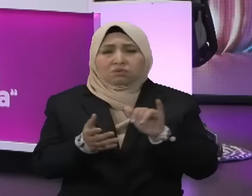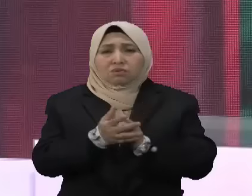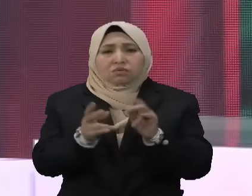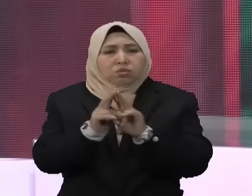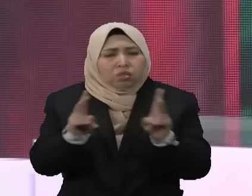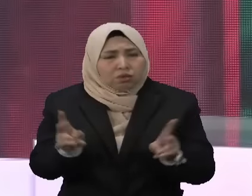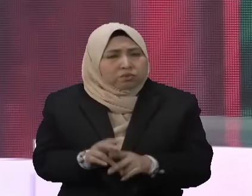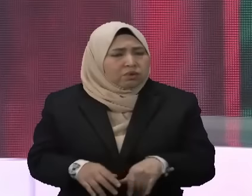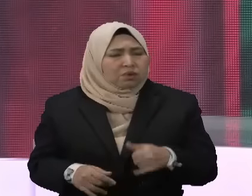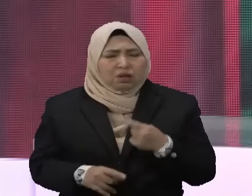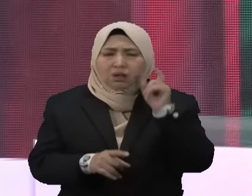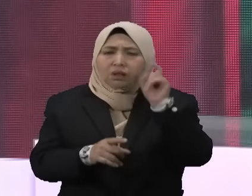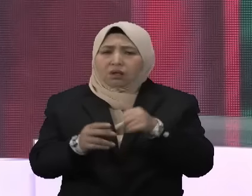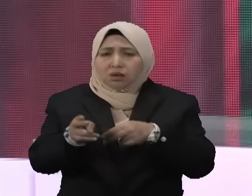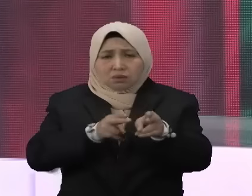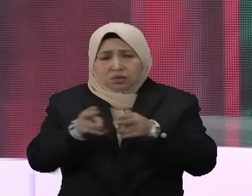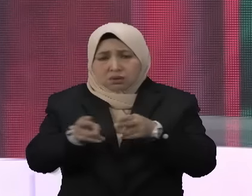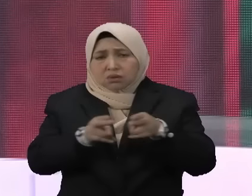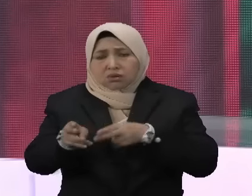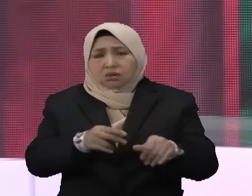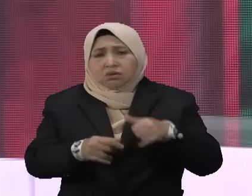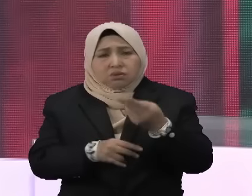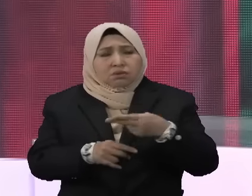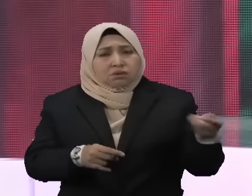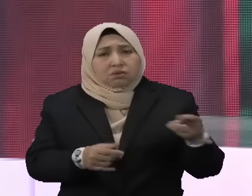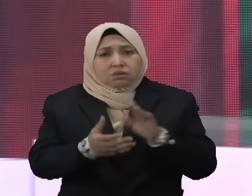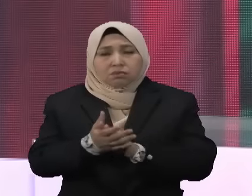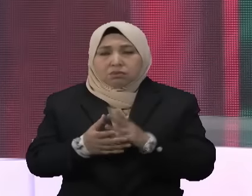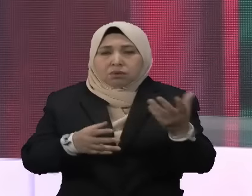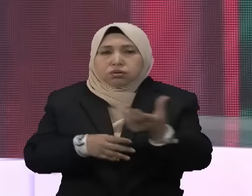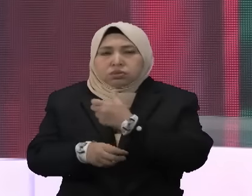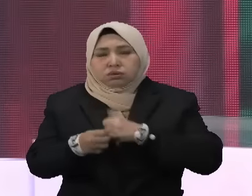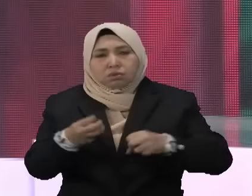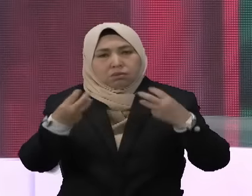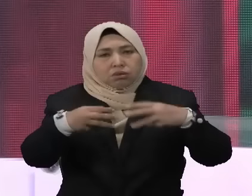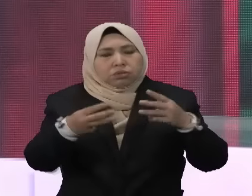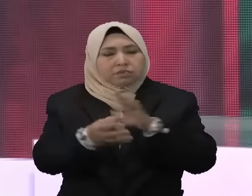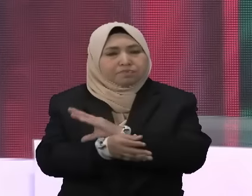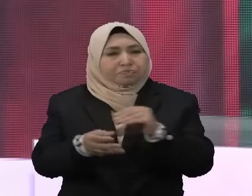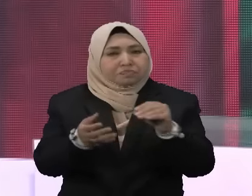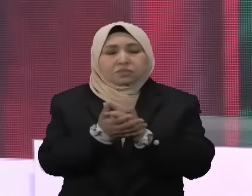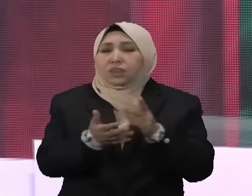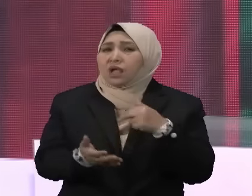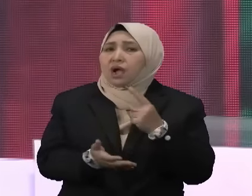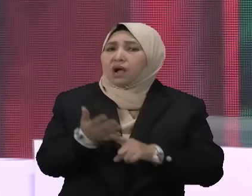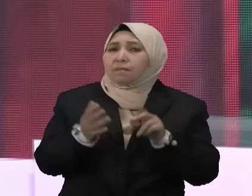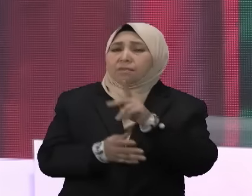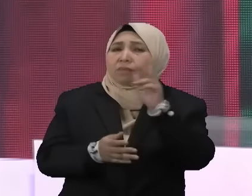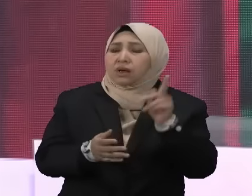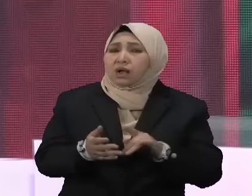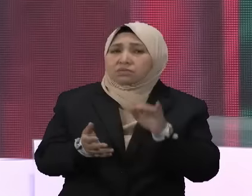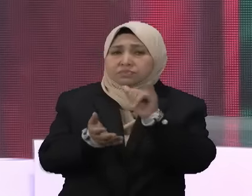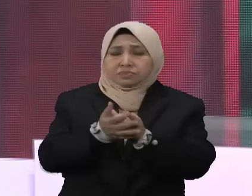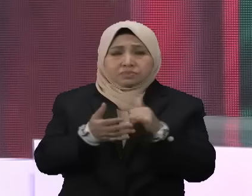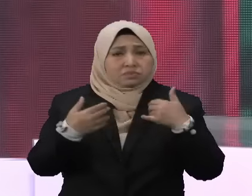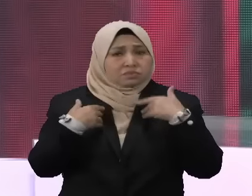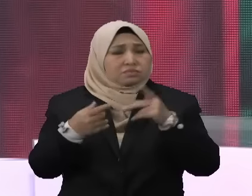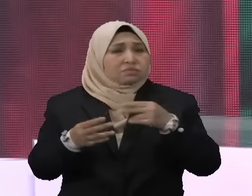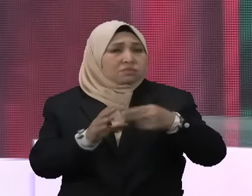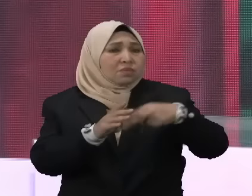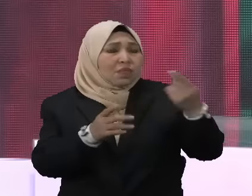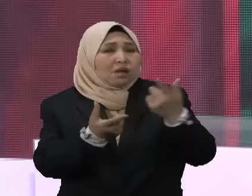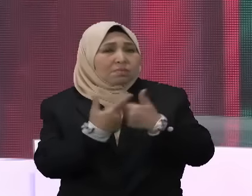diperlukan dalam menguruskan harta, dalam konteks ini harta rampasan perang. Dan harta rampasan perang ini apakah ianya? Betul. Ia adalah hasil